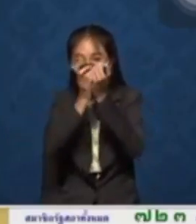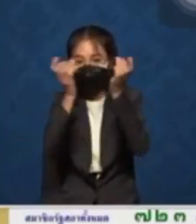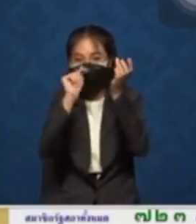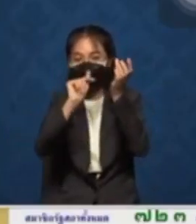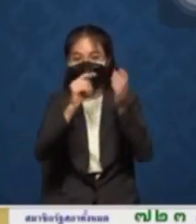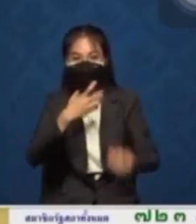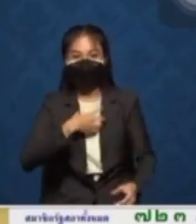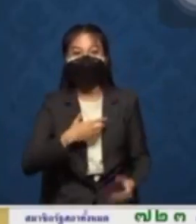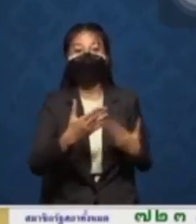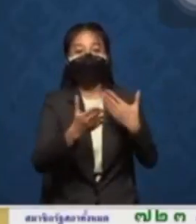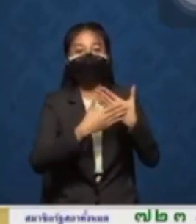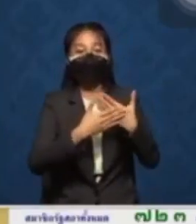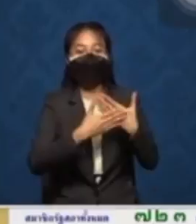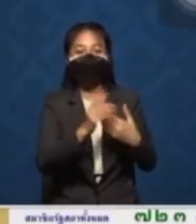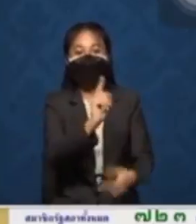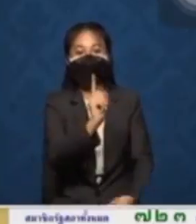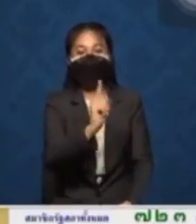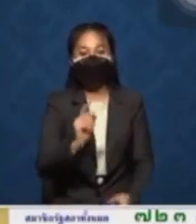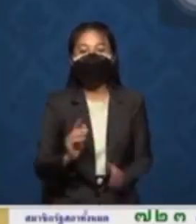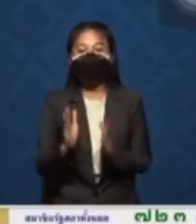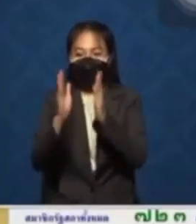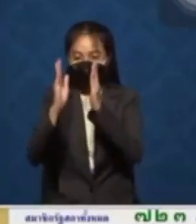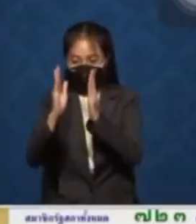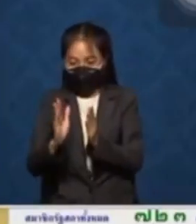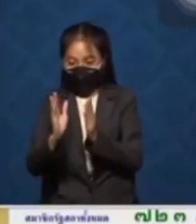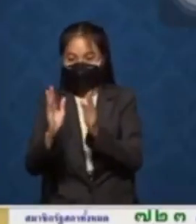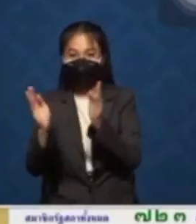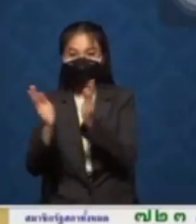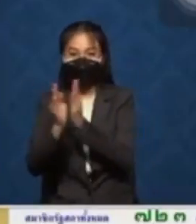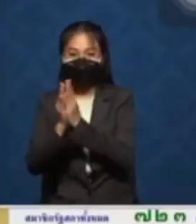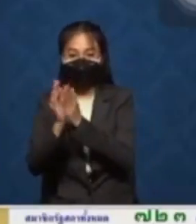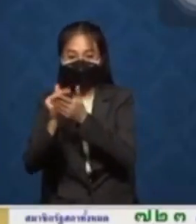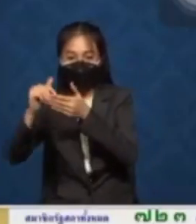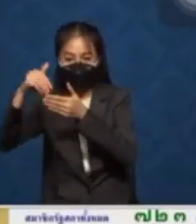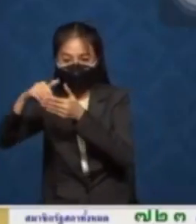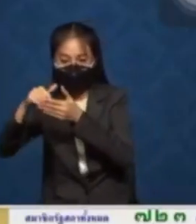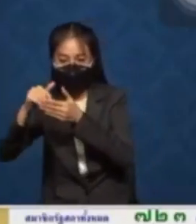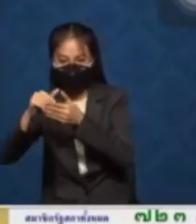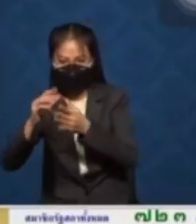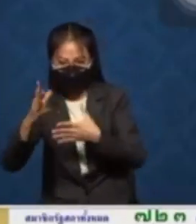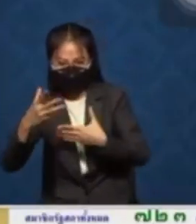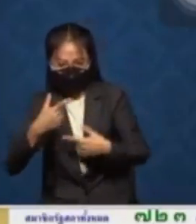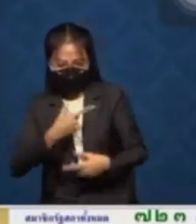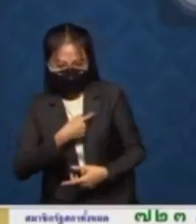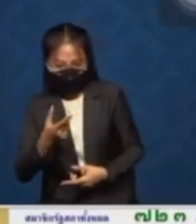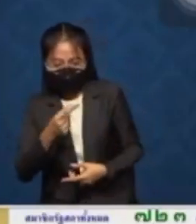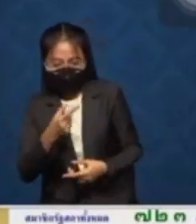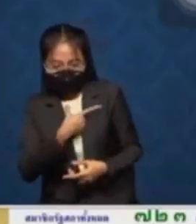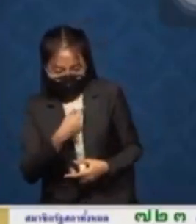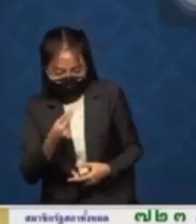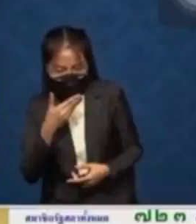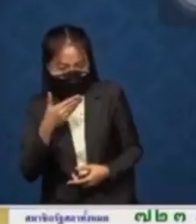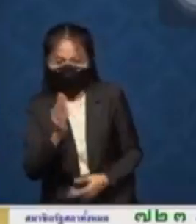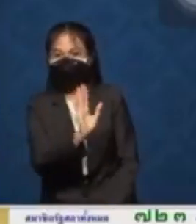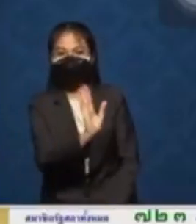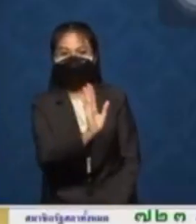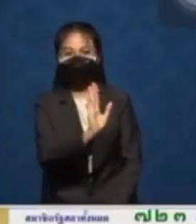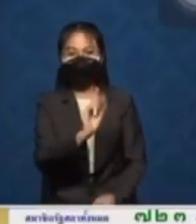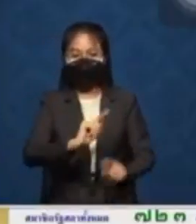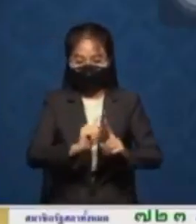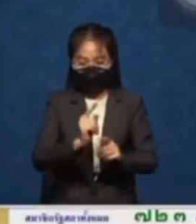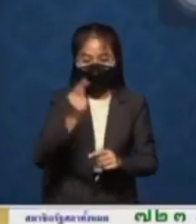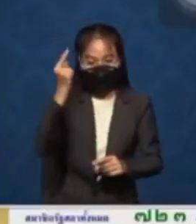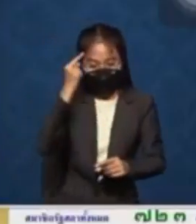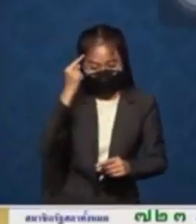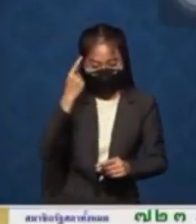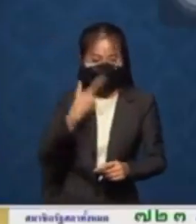ว่า16ล้านคนที่ลงคะแนนในวันนั้นก็ไม่ได้เห็นชอบกับการใช้รัฐธรรมนูญฉบับนี้ไปตลอดกาลแต่เห็นชอบกับมาตรา256